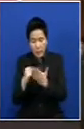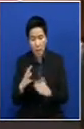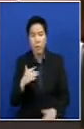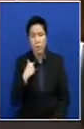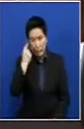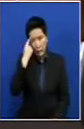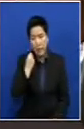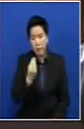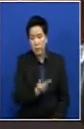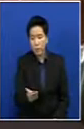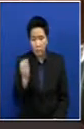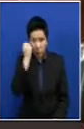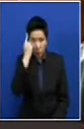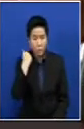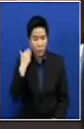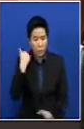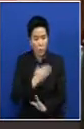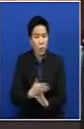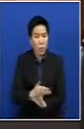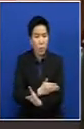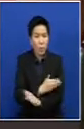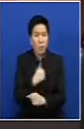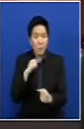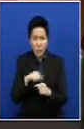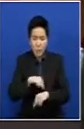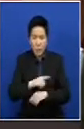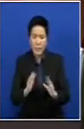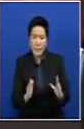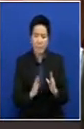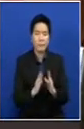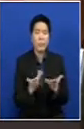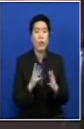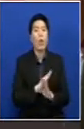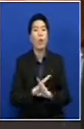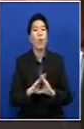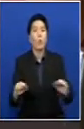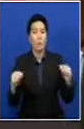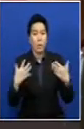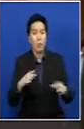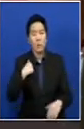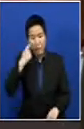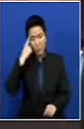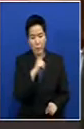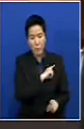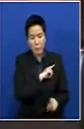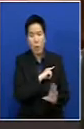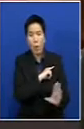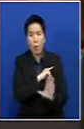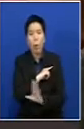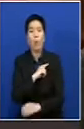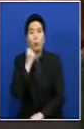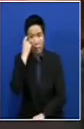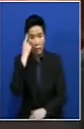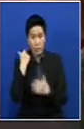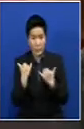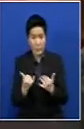เข้าใจซึ่งการแสดงออกที่ผ่านมาเป็นช่วงสั้นๆแล้วก็เลิกลากันไปเชื่อว่าทุกคนเข้าใจในหน้าที่รับผิดชอบของตนค่ะ